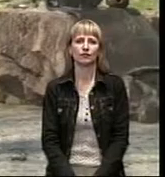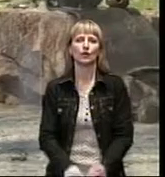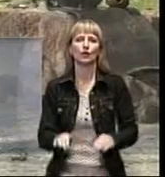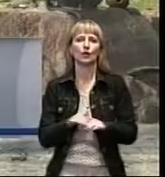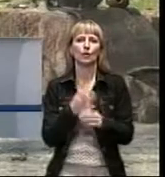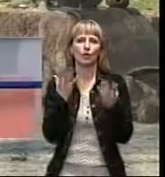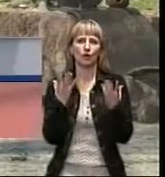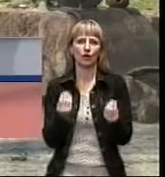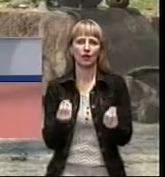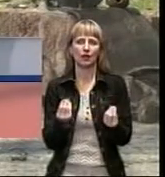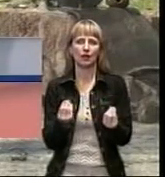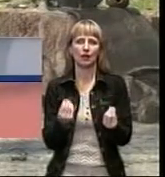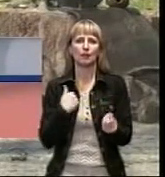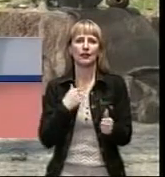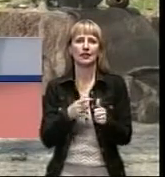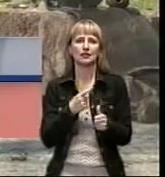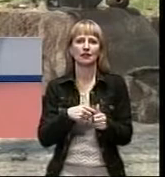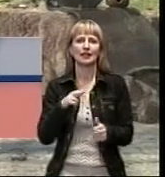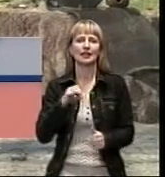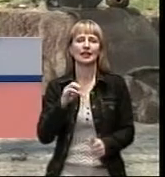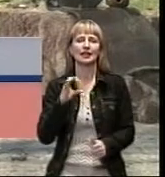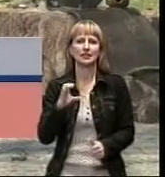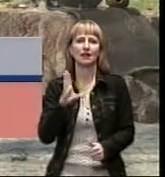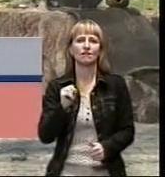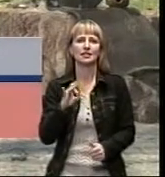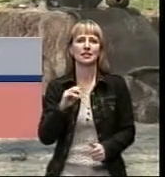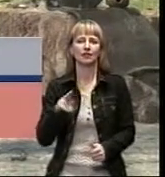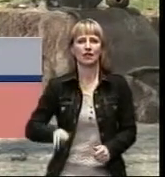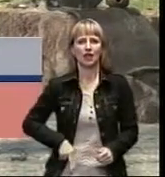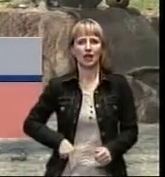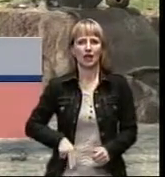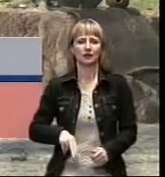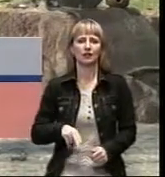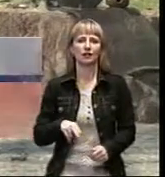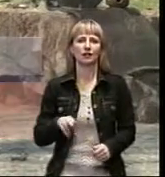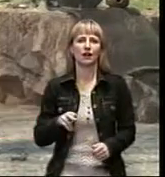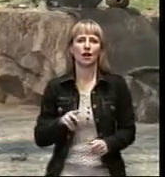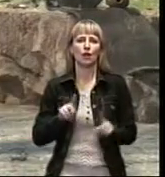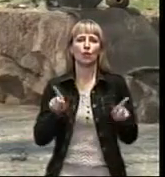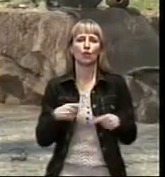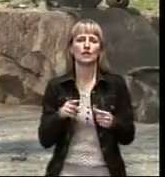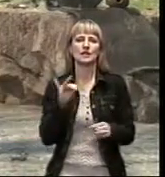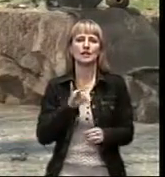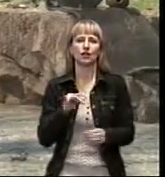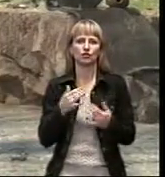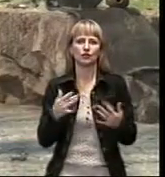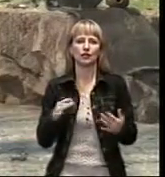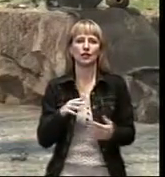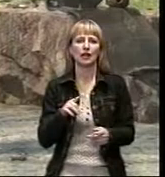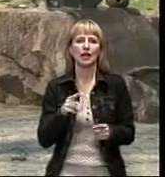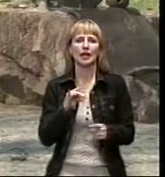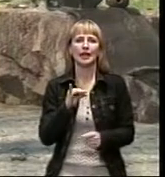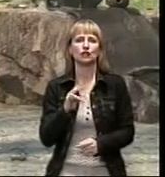Доброго дня! Мене звати Денис Васильєв, я директор музею історії музичних інструментів. І сьогодні ми поговоримо